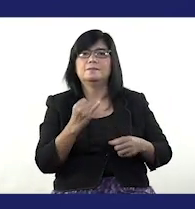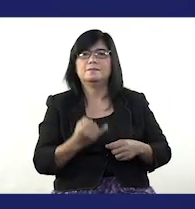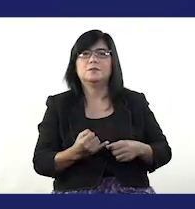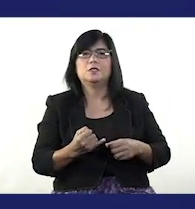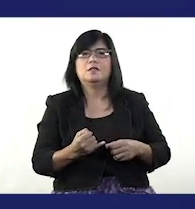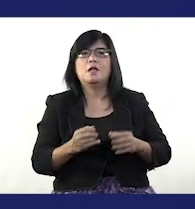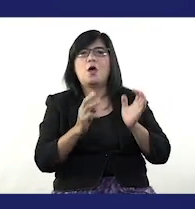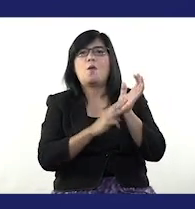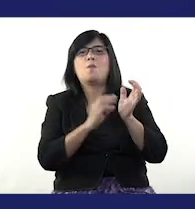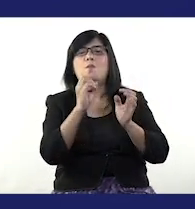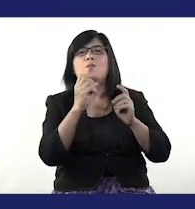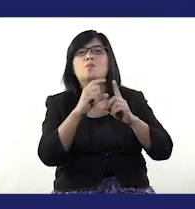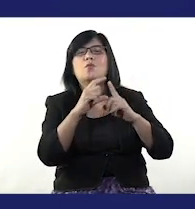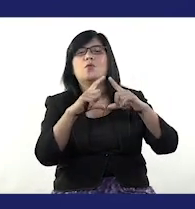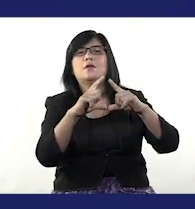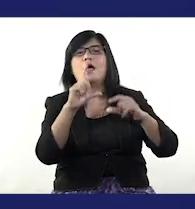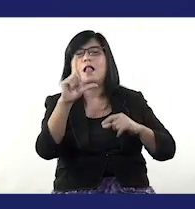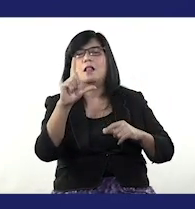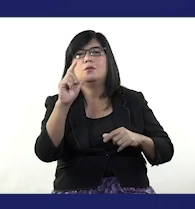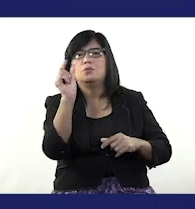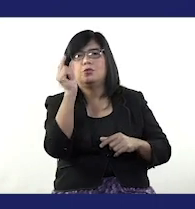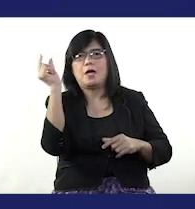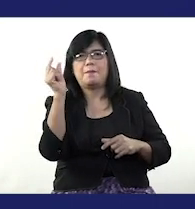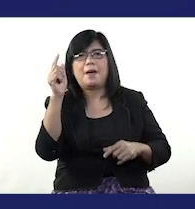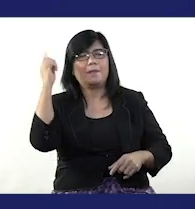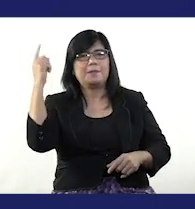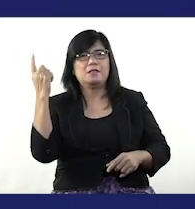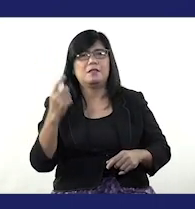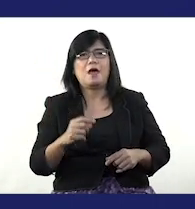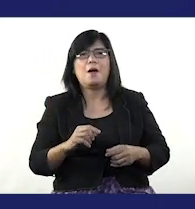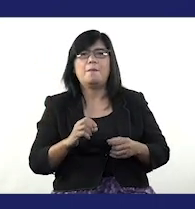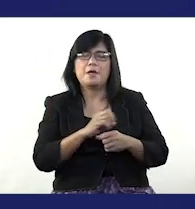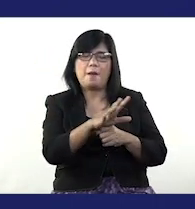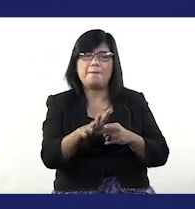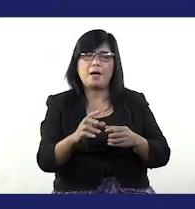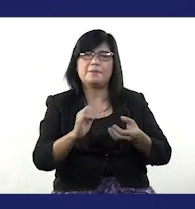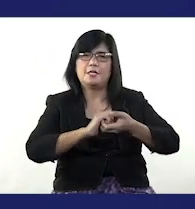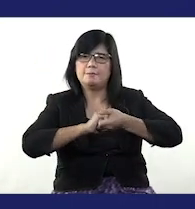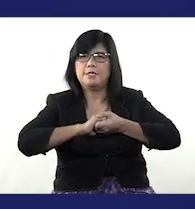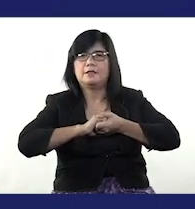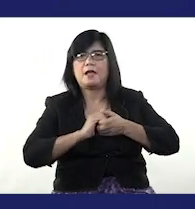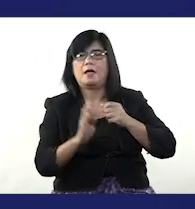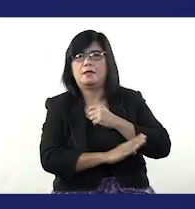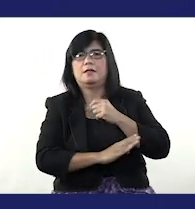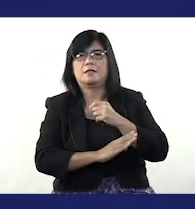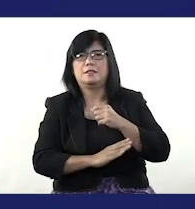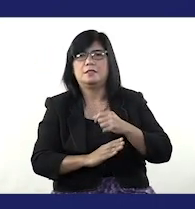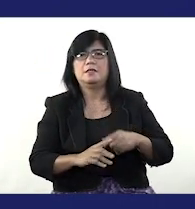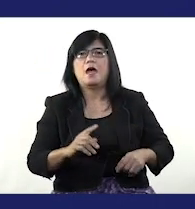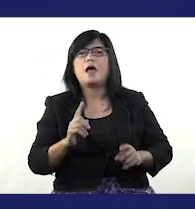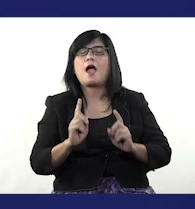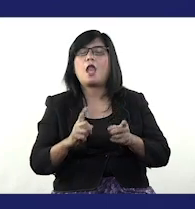utama seorang dapat menghormati pemerintah berdampak menjadi Mitra Negeri jika kita menyadari